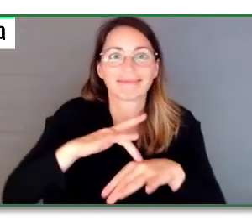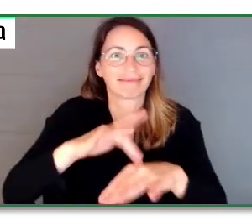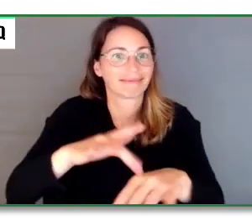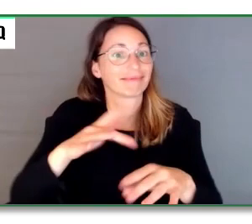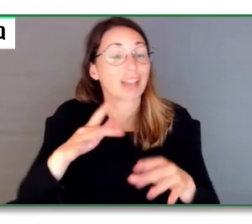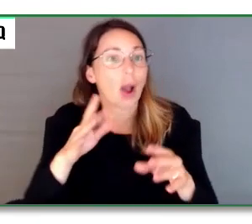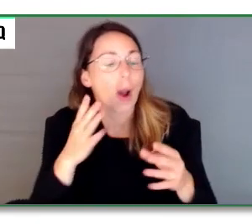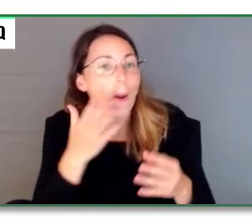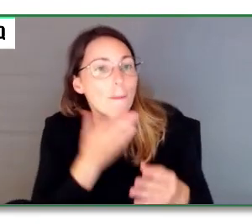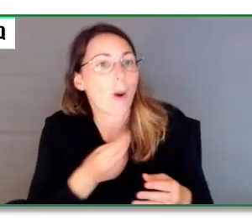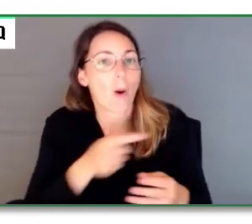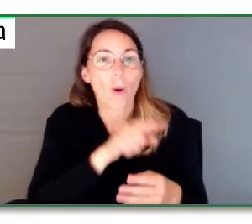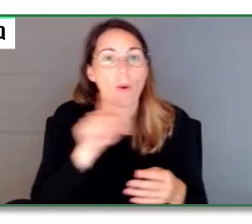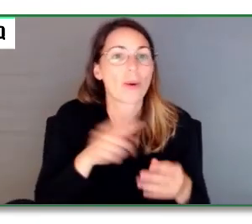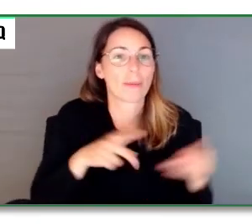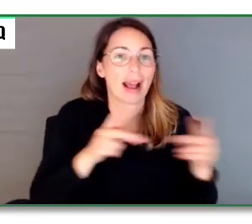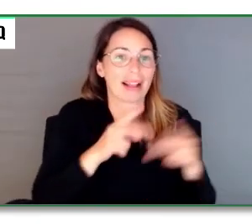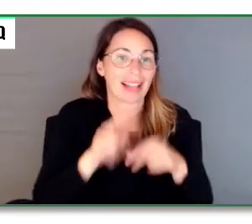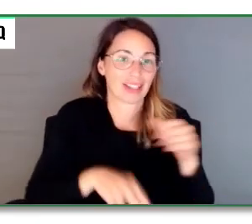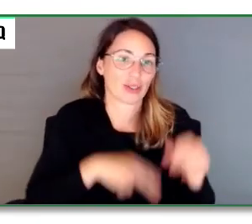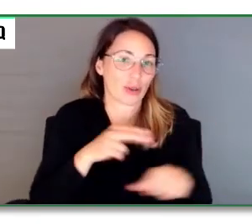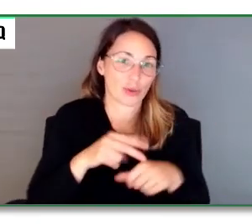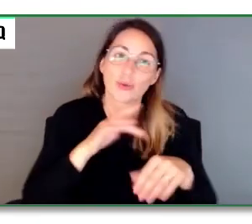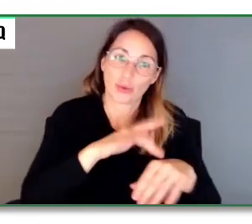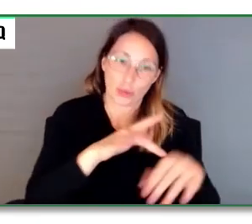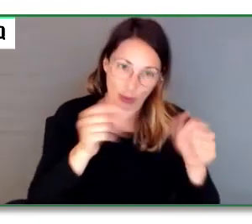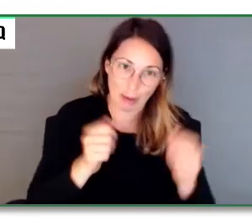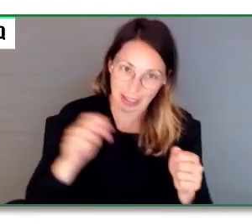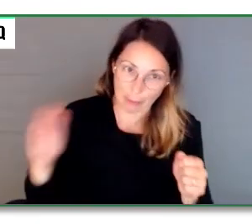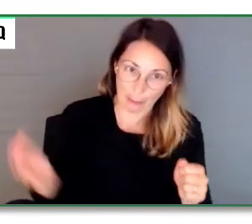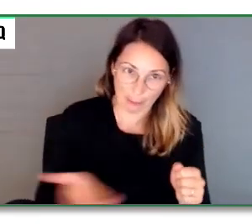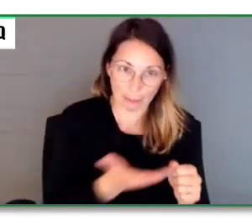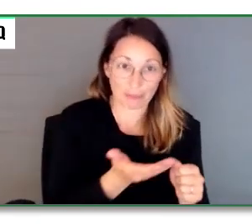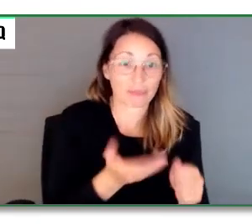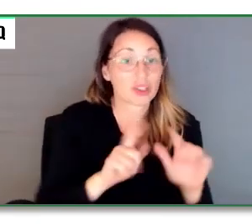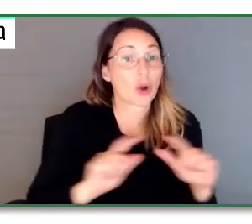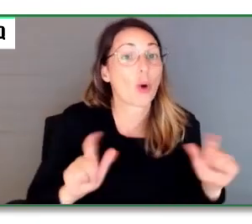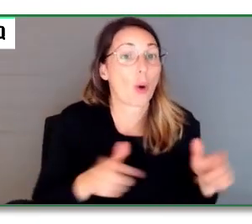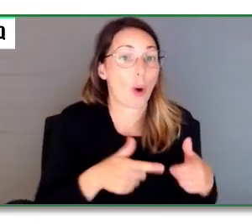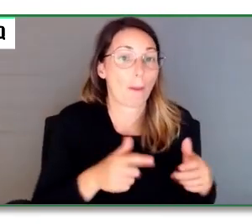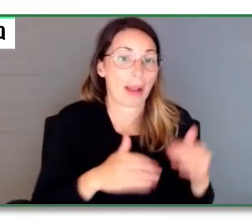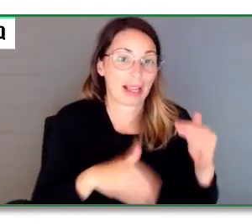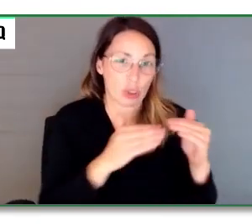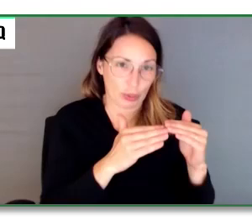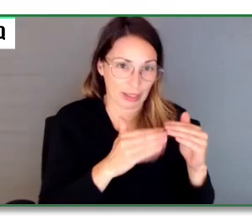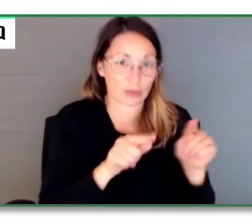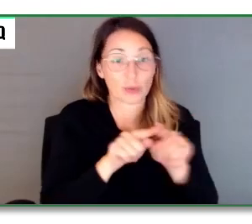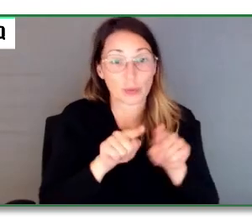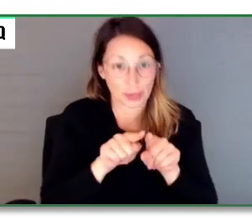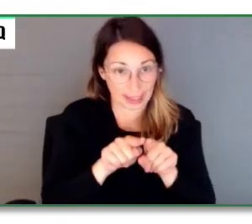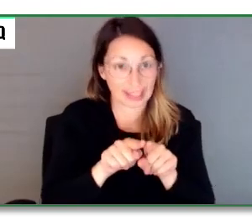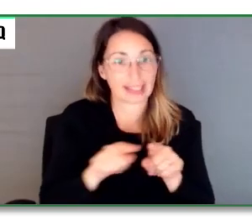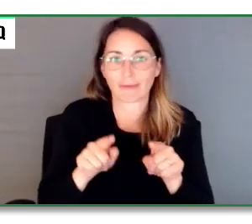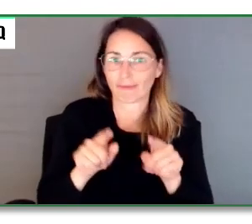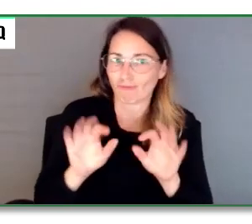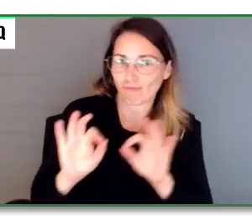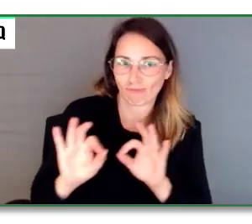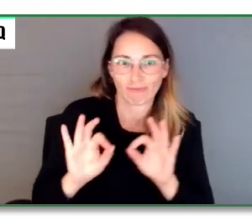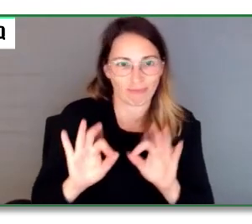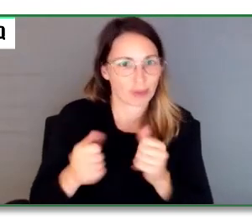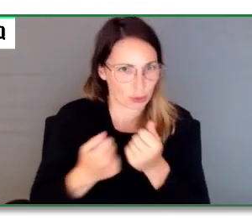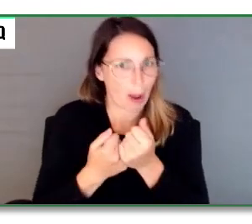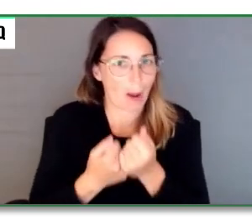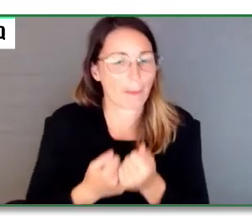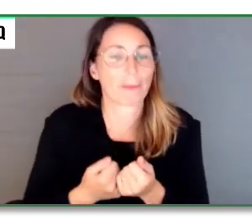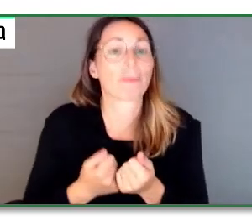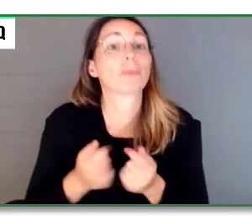Canada dans des groupes inclusifs et de manière sportive. Dans le cadre de nos programmes ici à